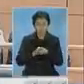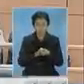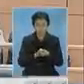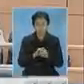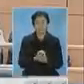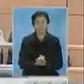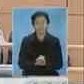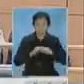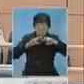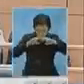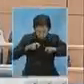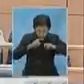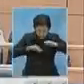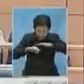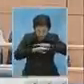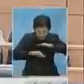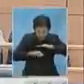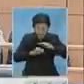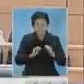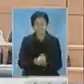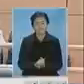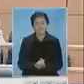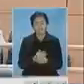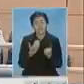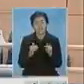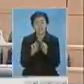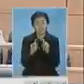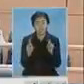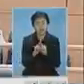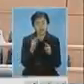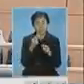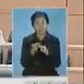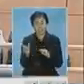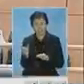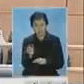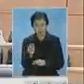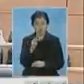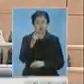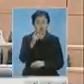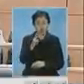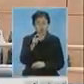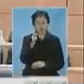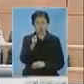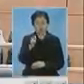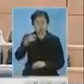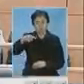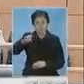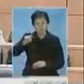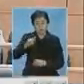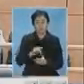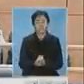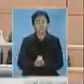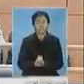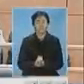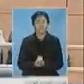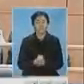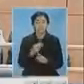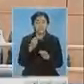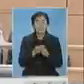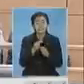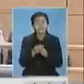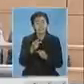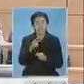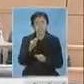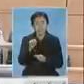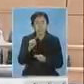ก็ค้นหาความจริงคราวนี้คณะกรรมการชุดนี้ชื่อย่อคอปครับมีนายคณิตนนครอดีต